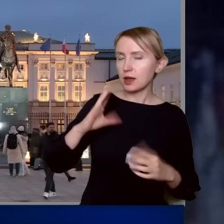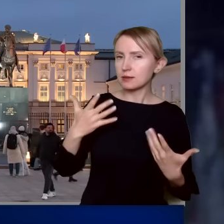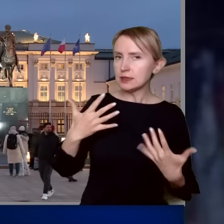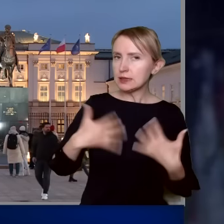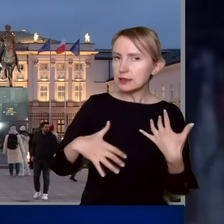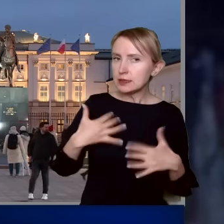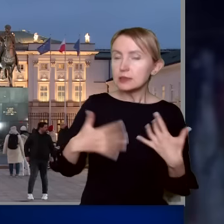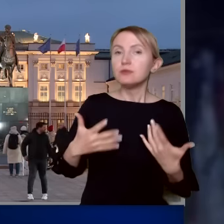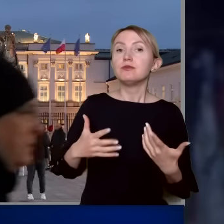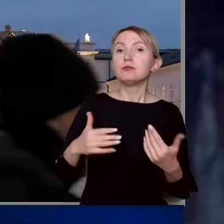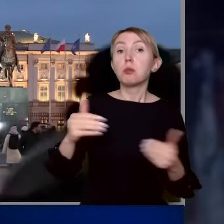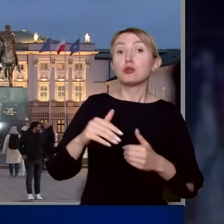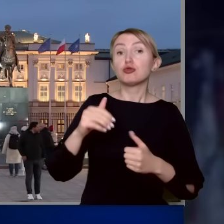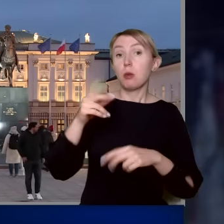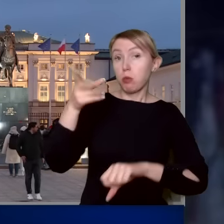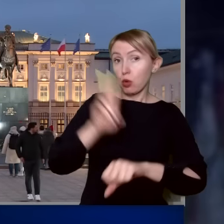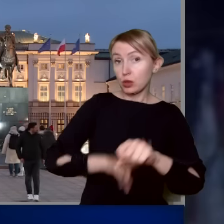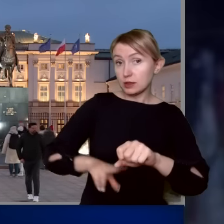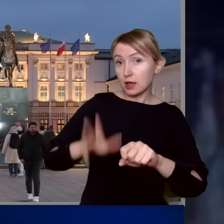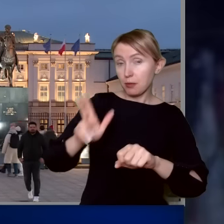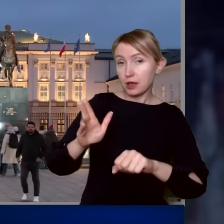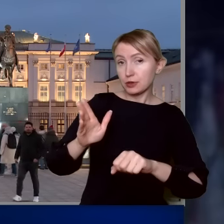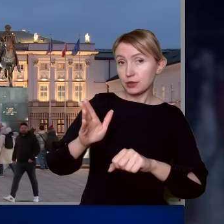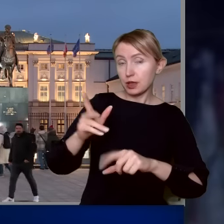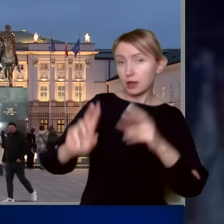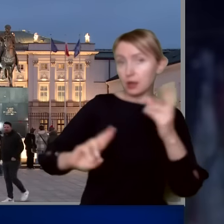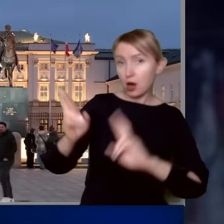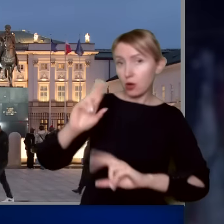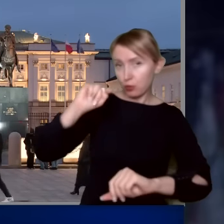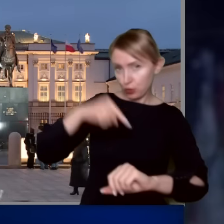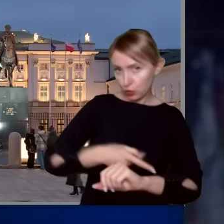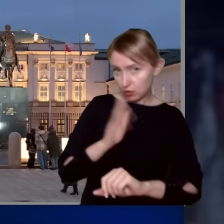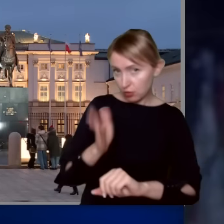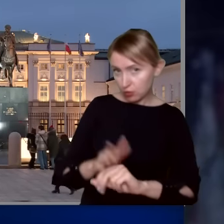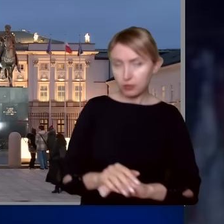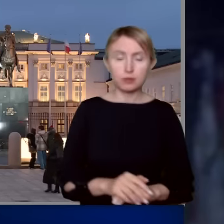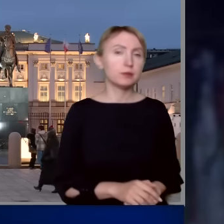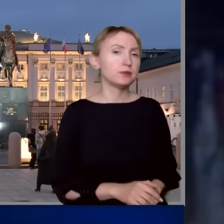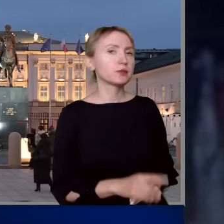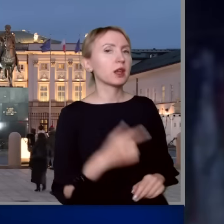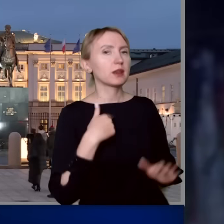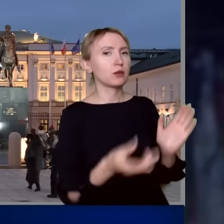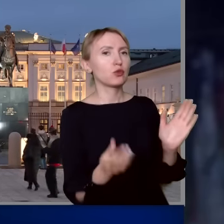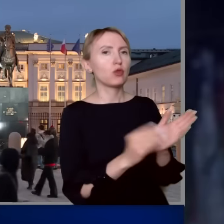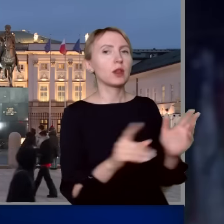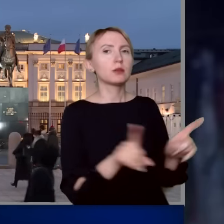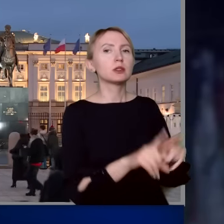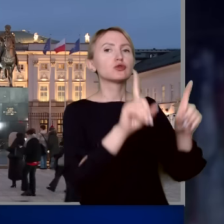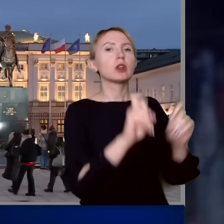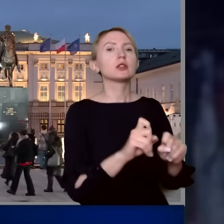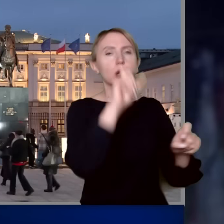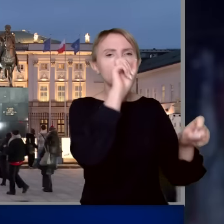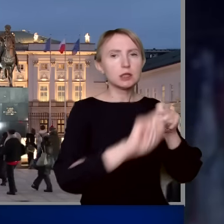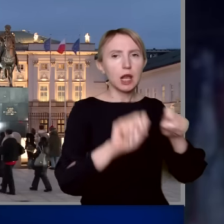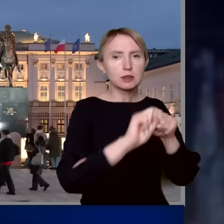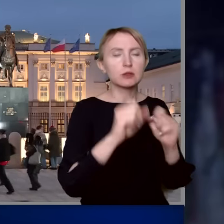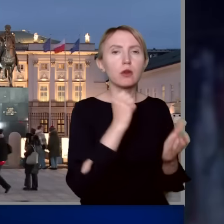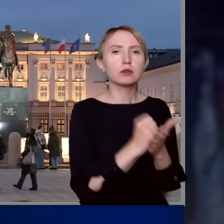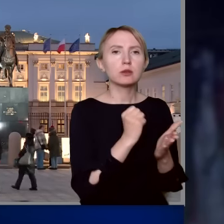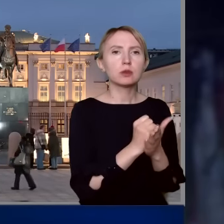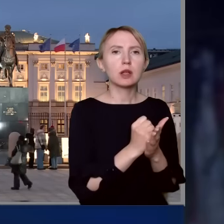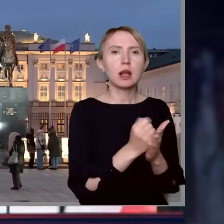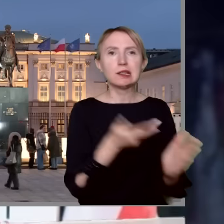że policja będzie pacyfikować prokuratorów. Dodam do tego jeszcze, że zostało wszczęte śledztwo w sprawie zamachu